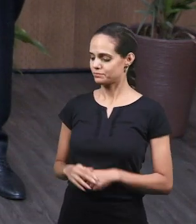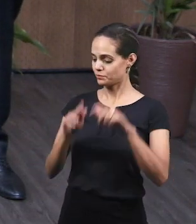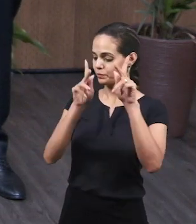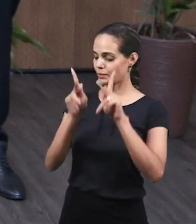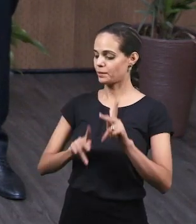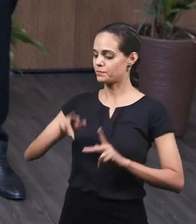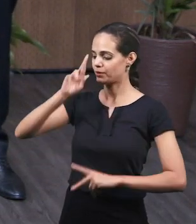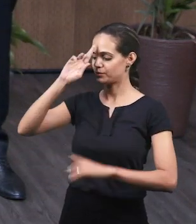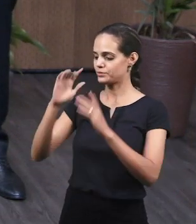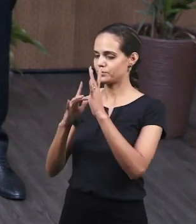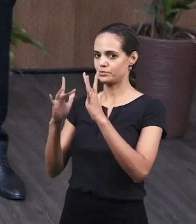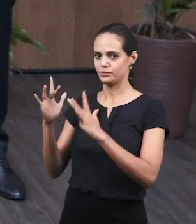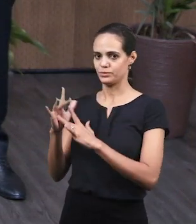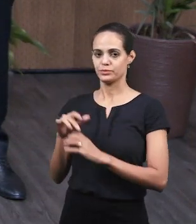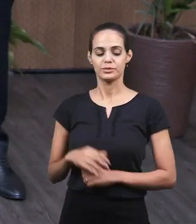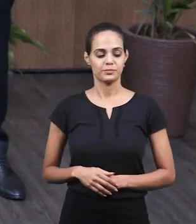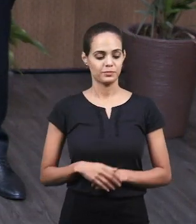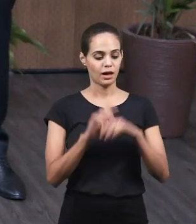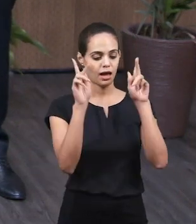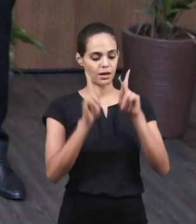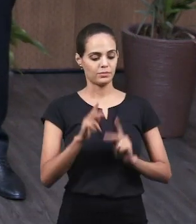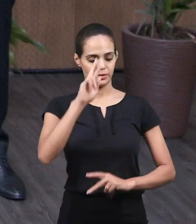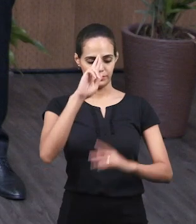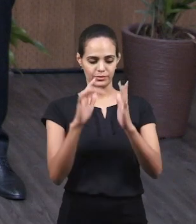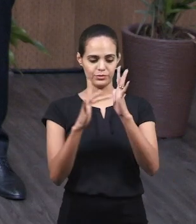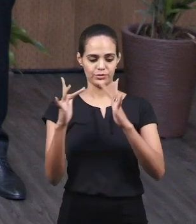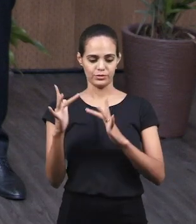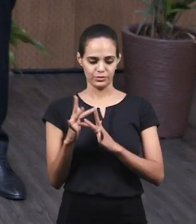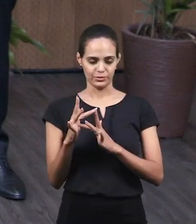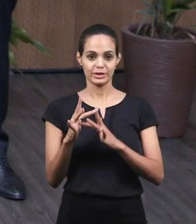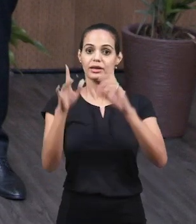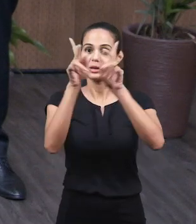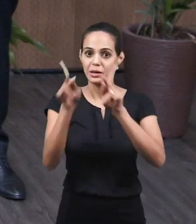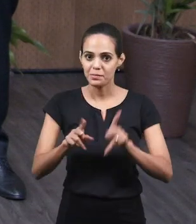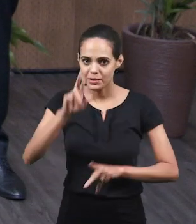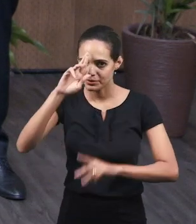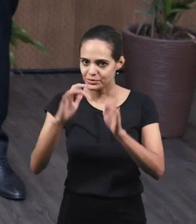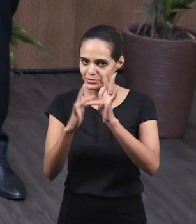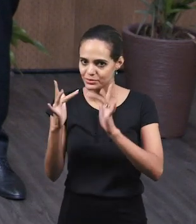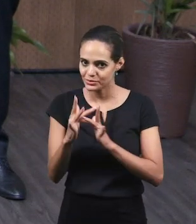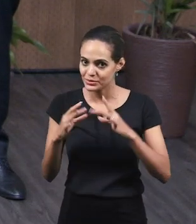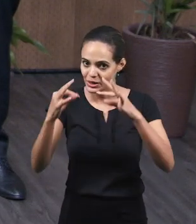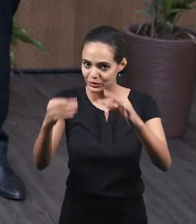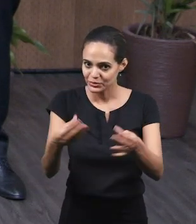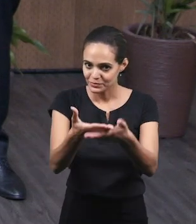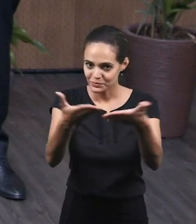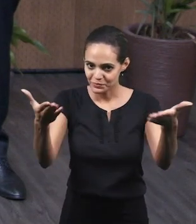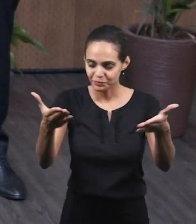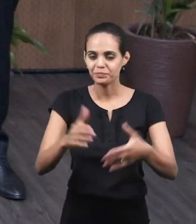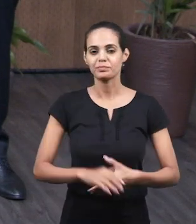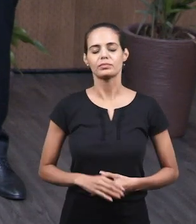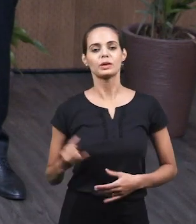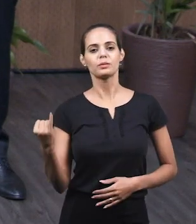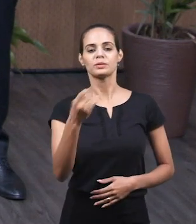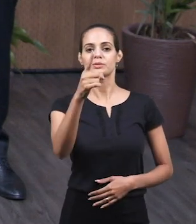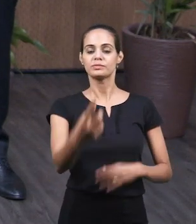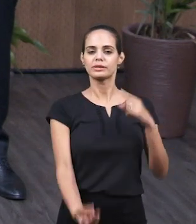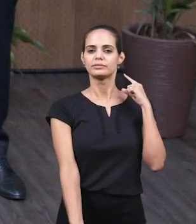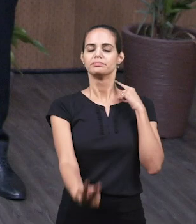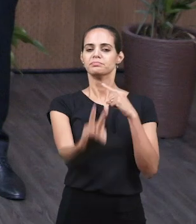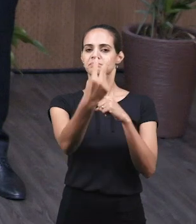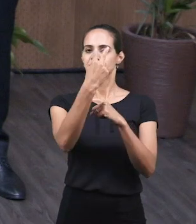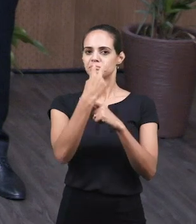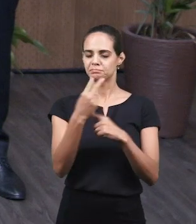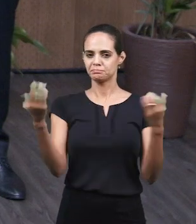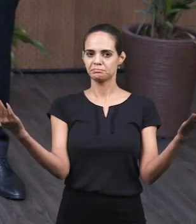Seigneur, Pasteur Daniel, la paix du Seigneur à tous. Il est très important pour nous, votre participation et votre